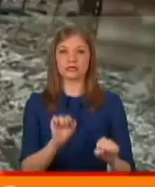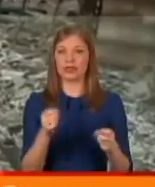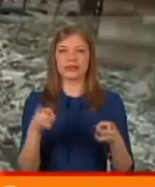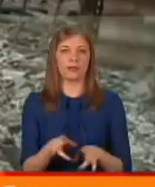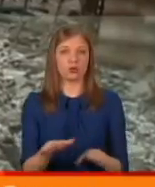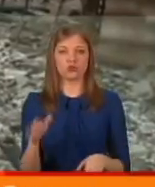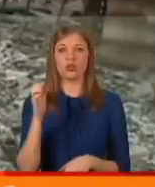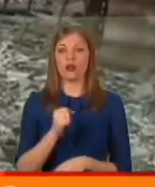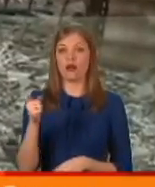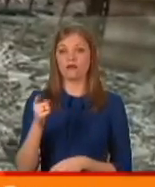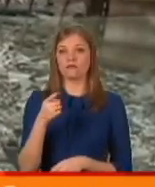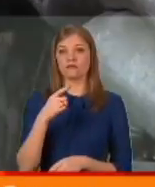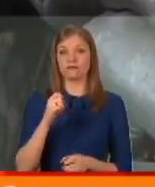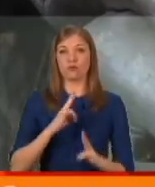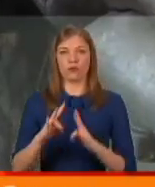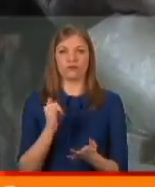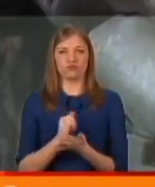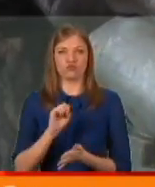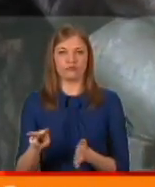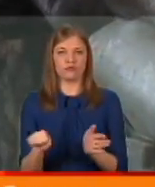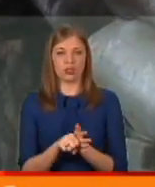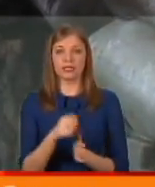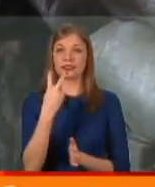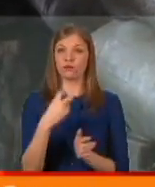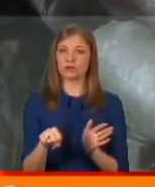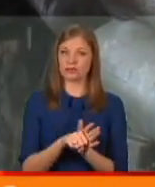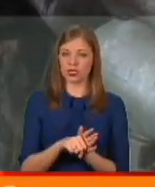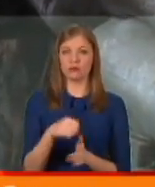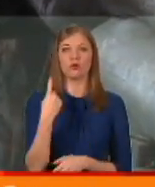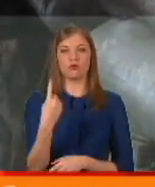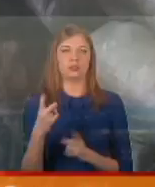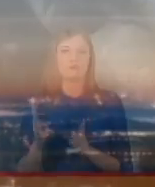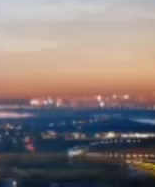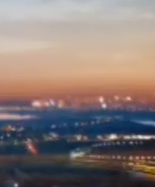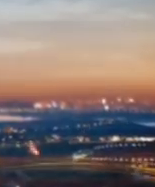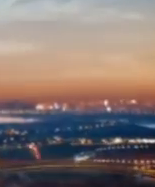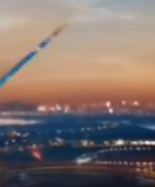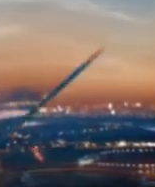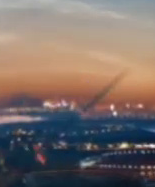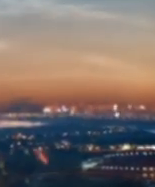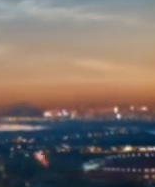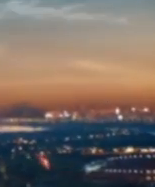постраждали. Бойовики, звітує розвідка, мають втрати: двоє загиблих і один поранений.